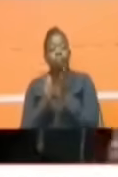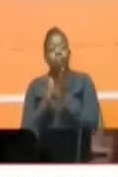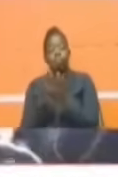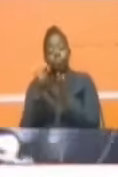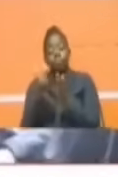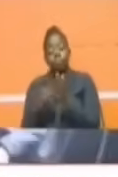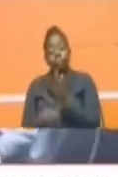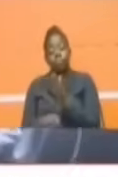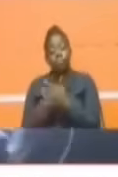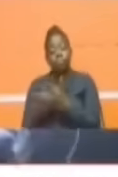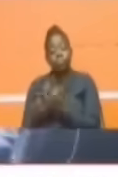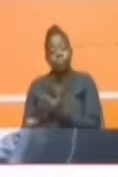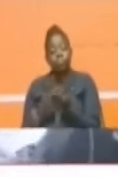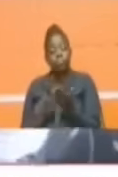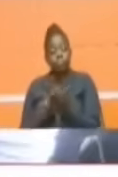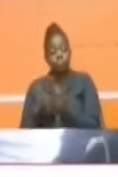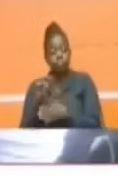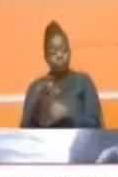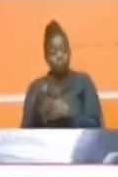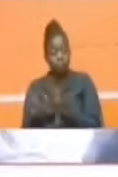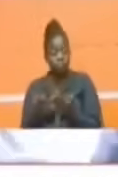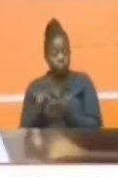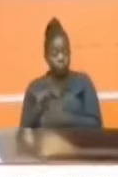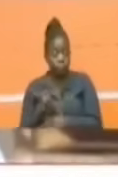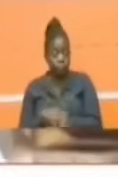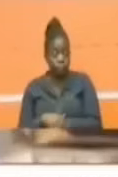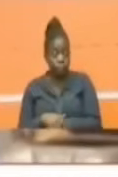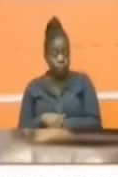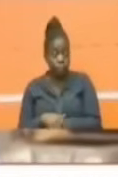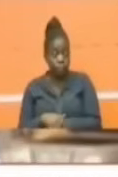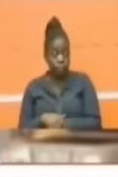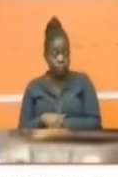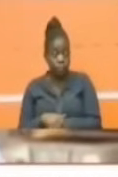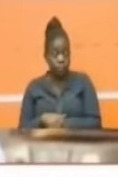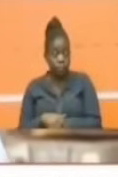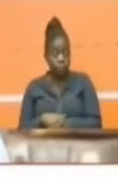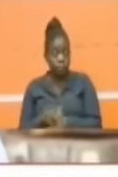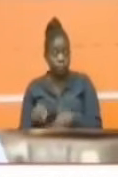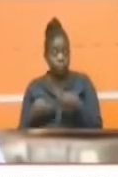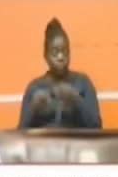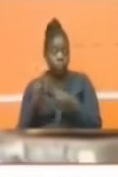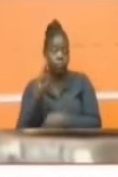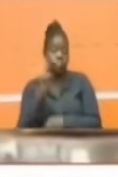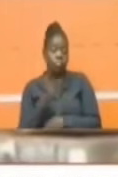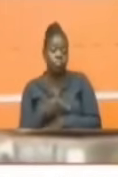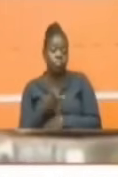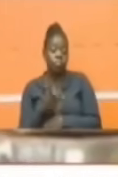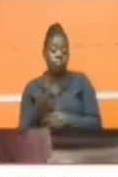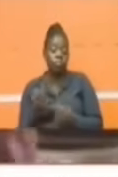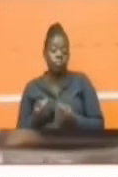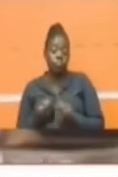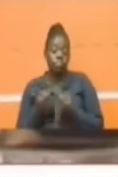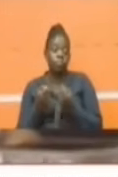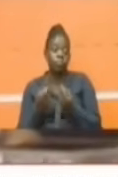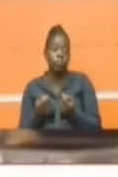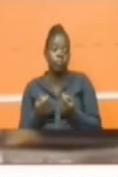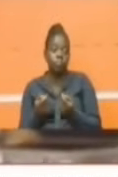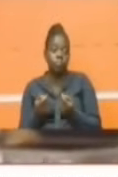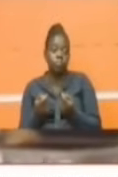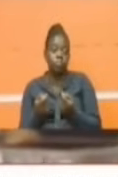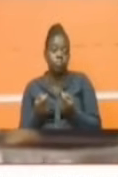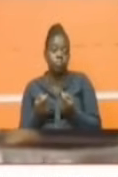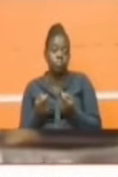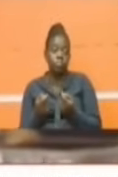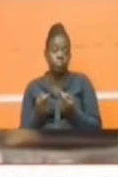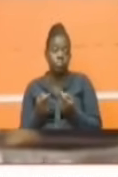bisale abagenda okweyesa eggaali y'omukka bye balina okusasula. Twataddeko 12,000 okutambuza abasaabaze era etika